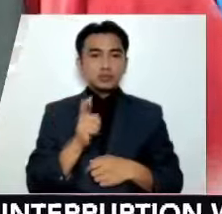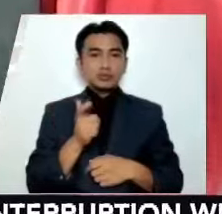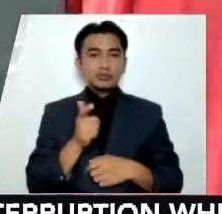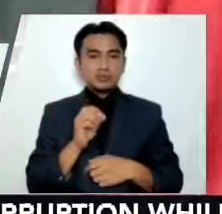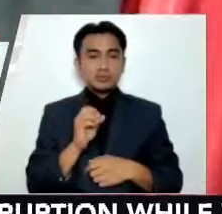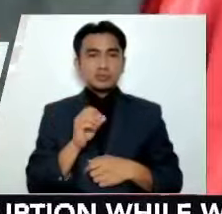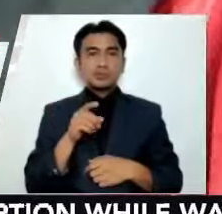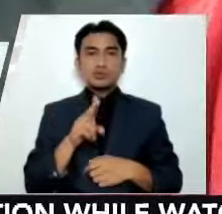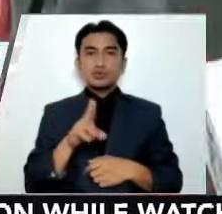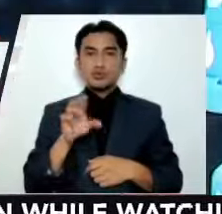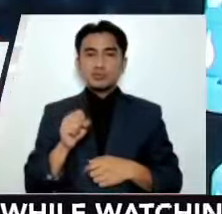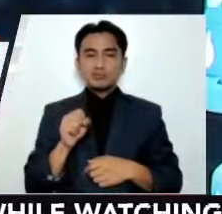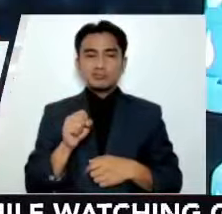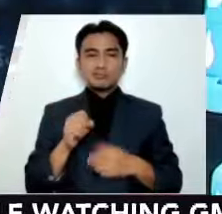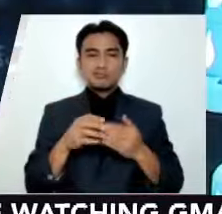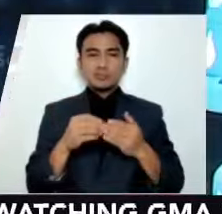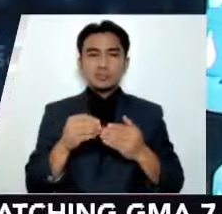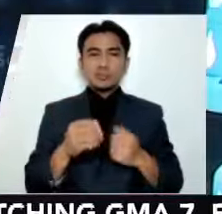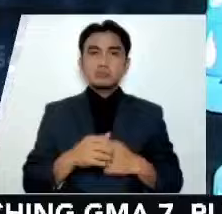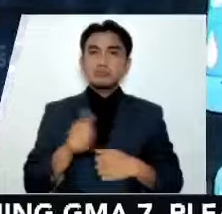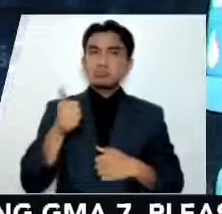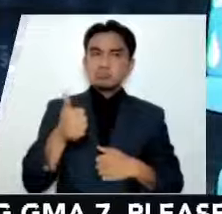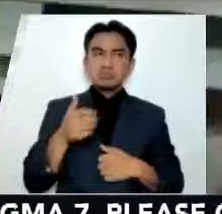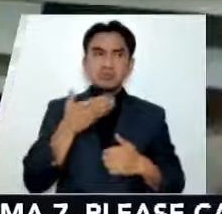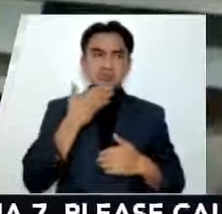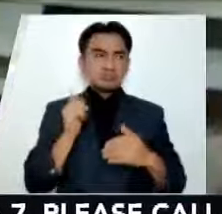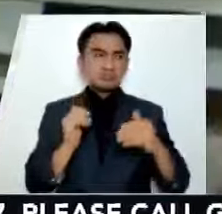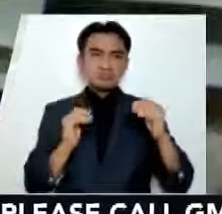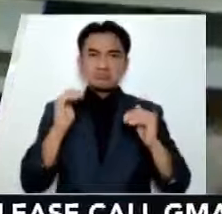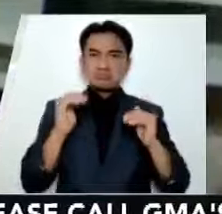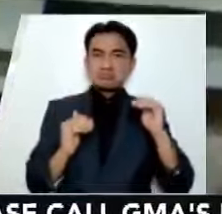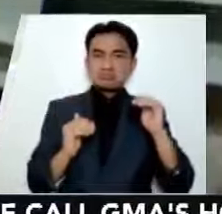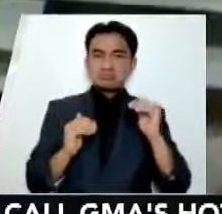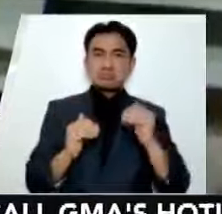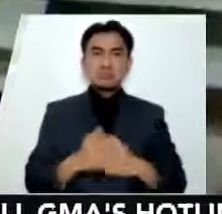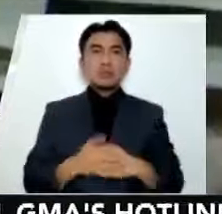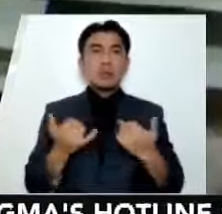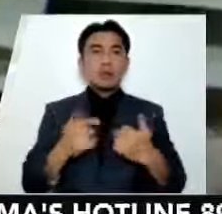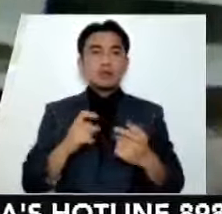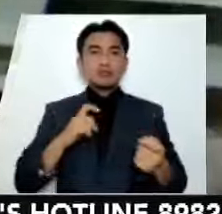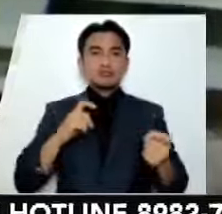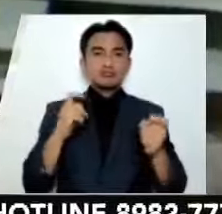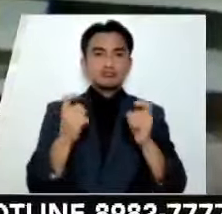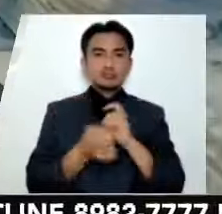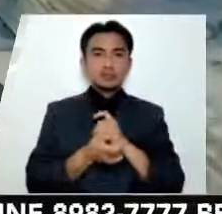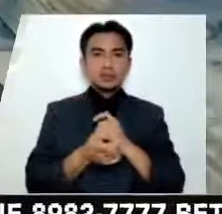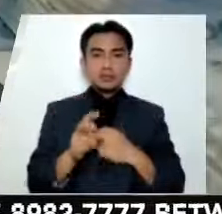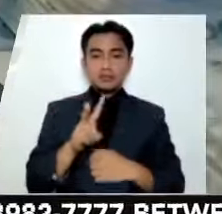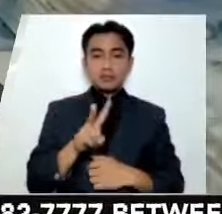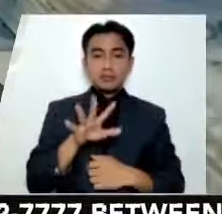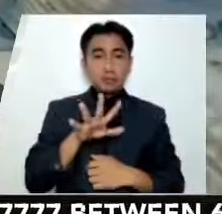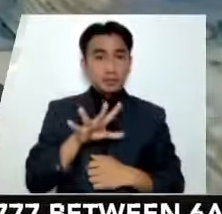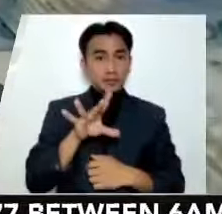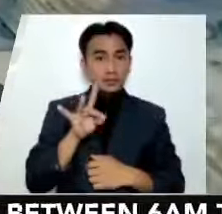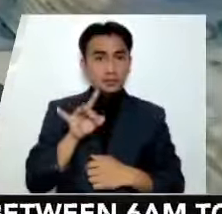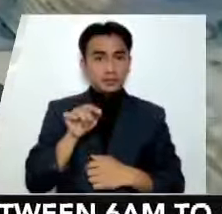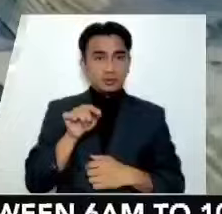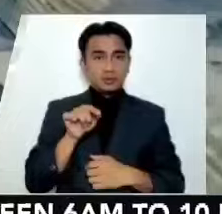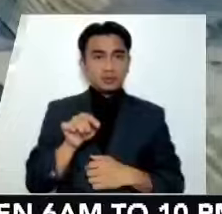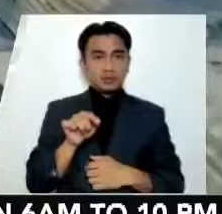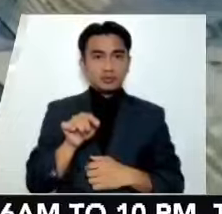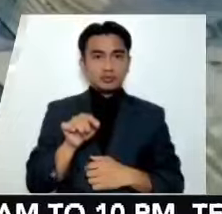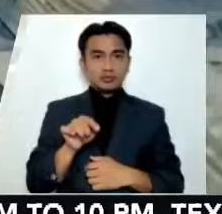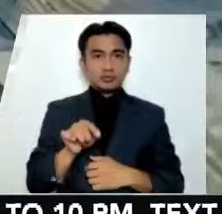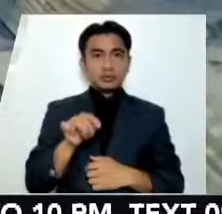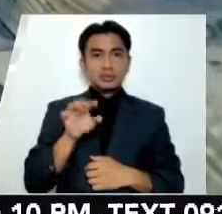mababa sana, mas okay. Ngayong araw, nagsara ang palitan ng piso sa dolyar sa 58.63. Ito ang pinakamababang halaga ng